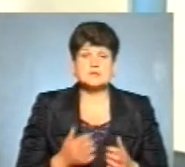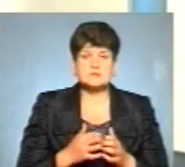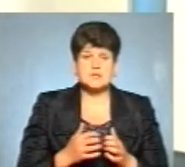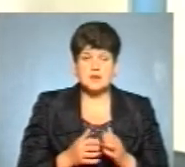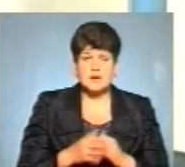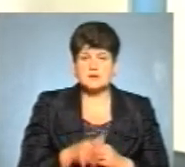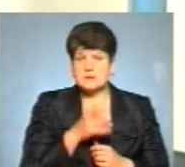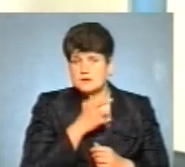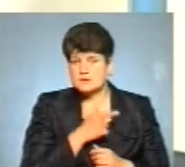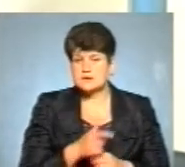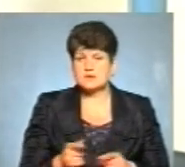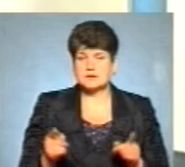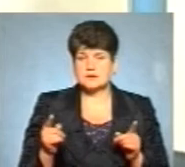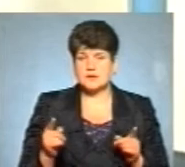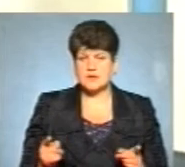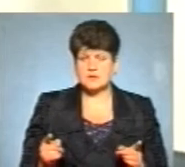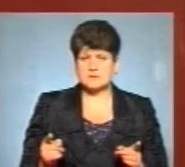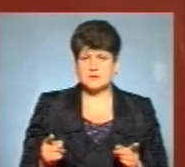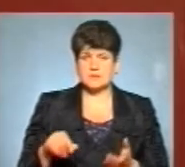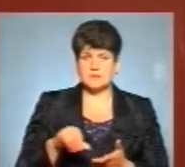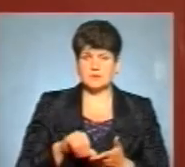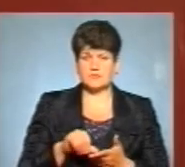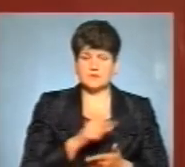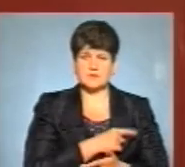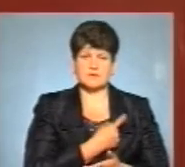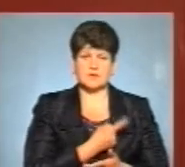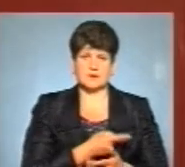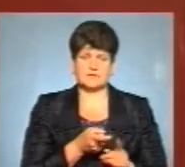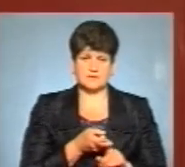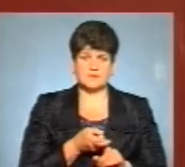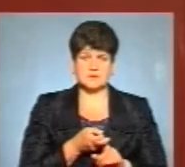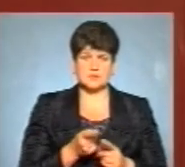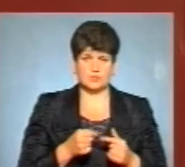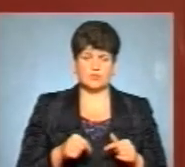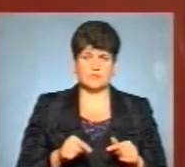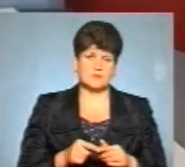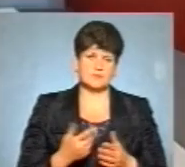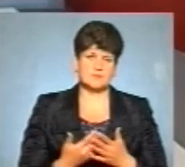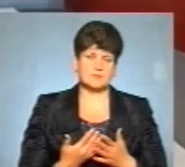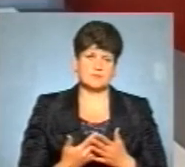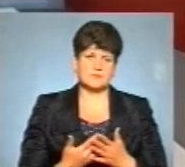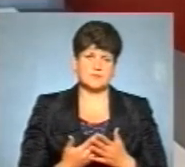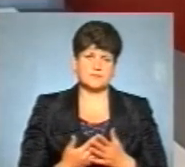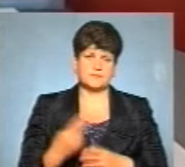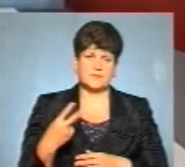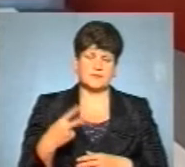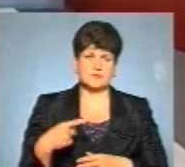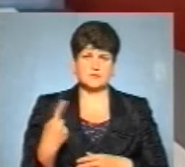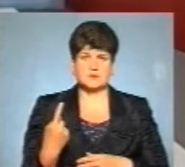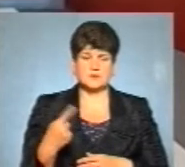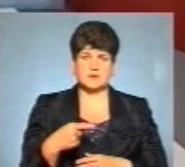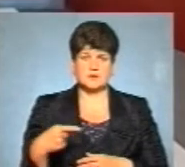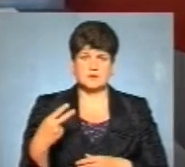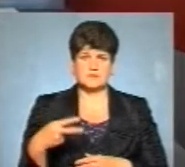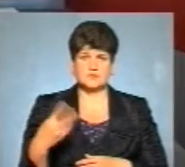перебування пацієнтів із COVID-19 в інфекційному відділенні десь в межах